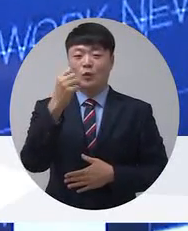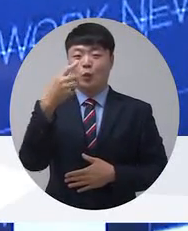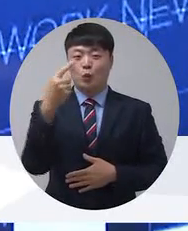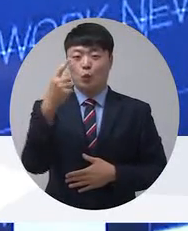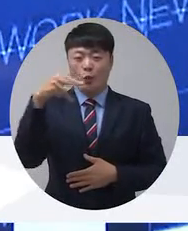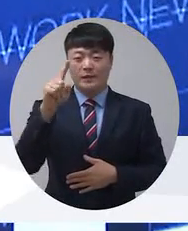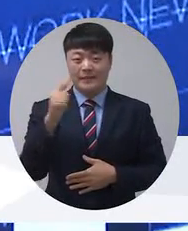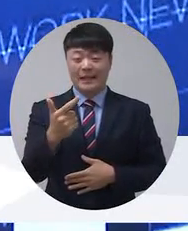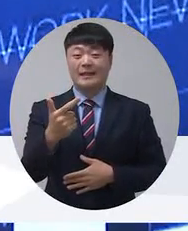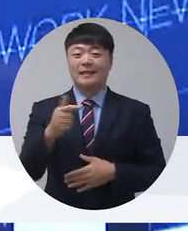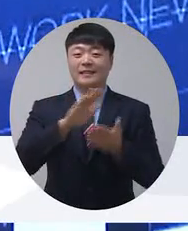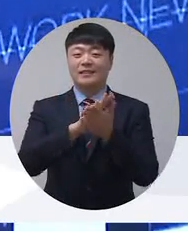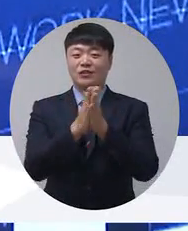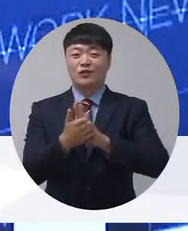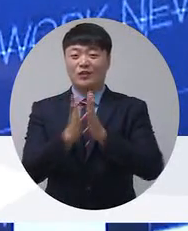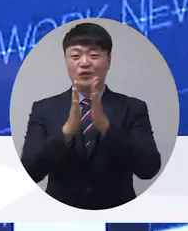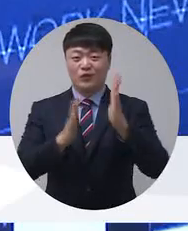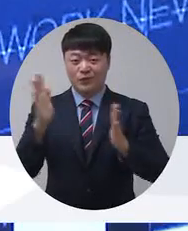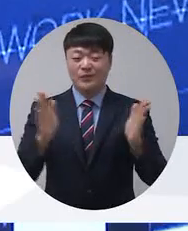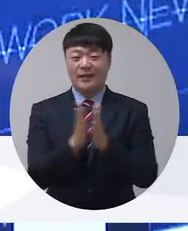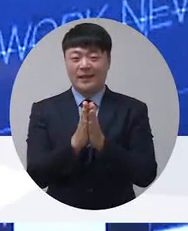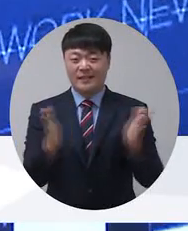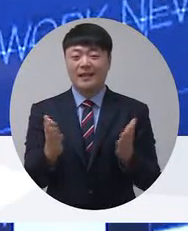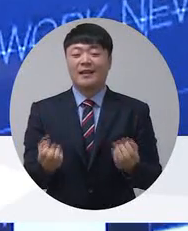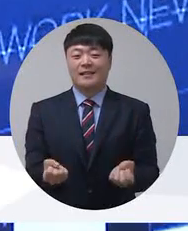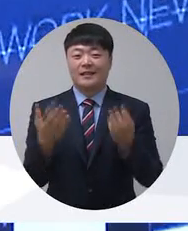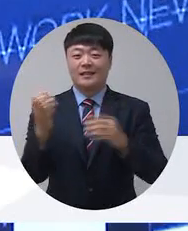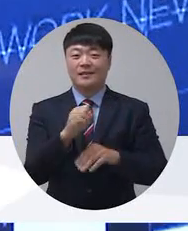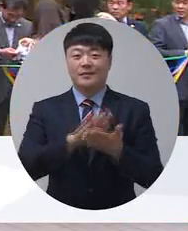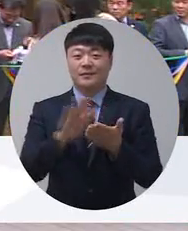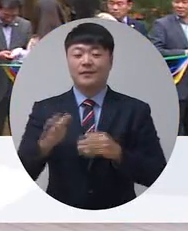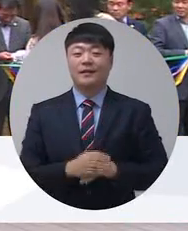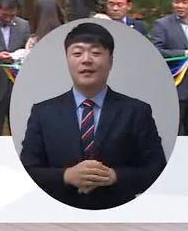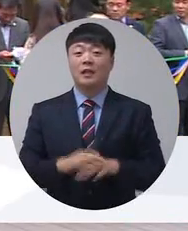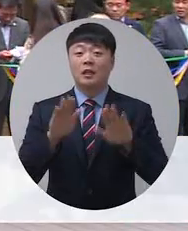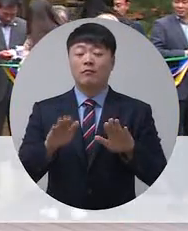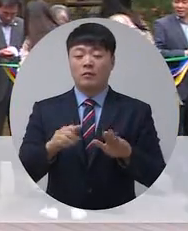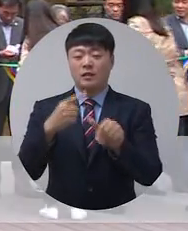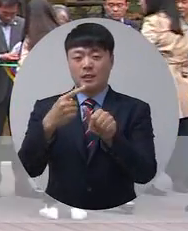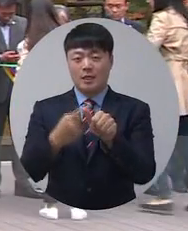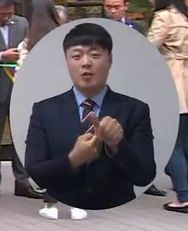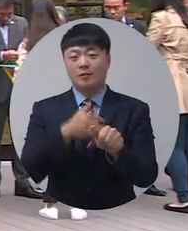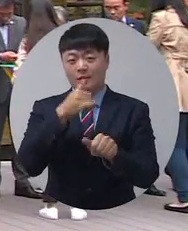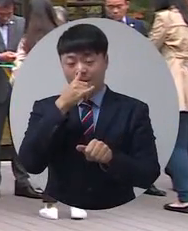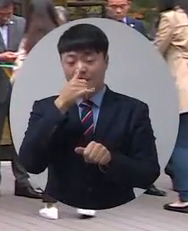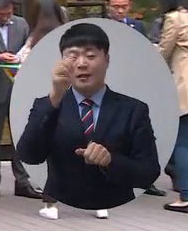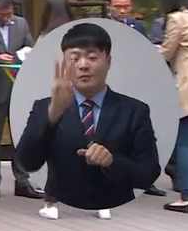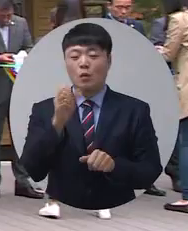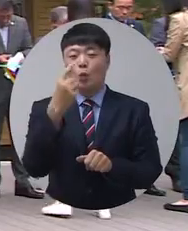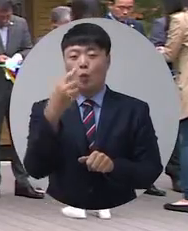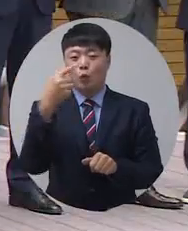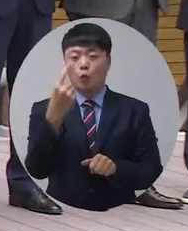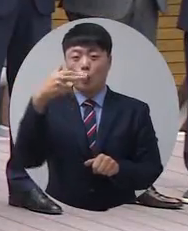오도산 치유의 숲 치유센터에서 치유의 숲 개장식을 가졌습니다. 천혜 자연환경을 지닌 합천군